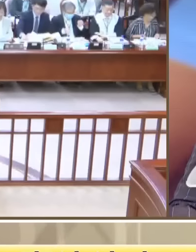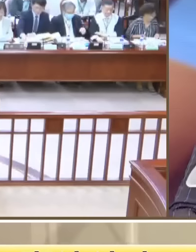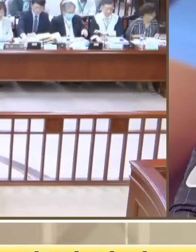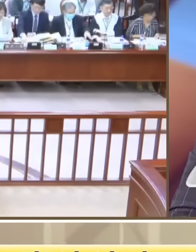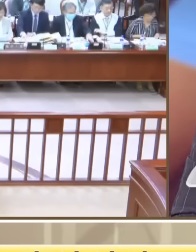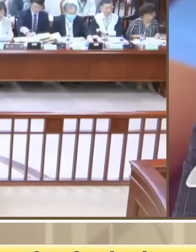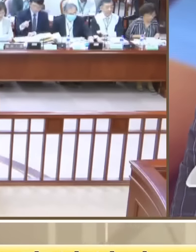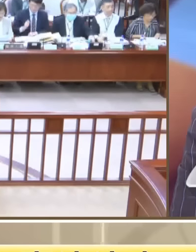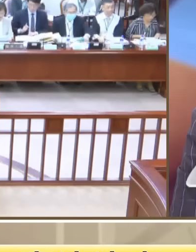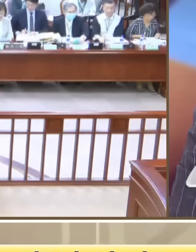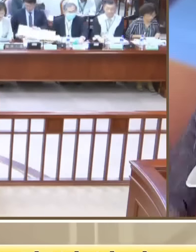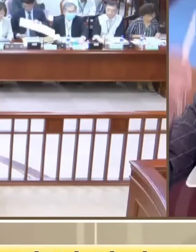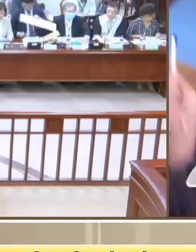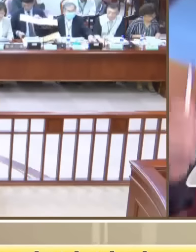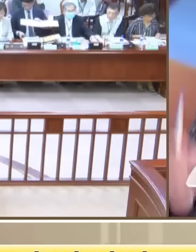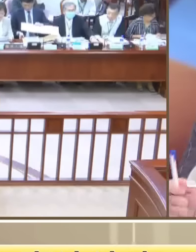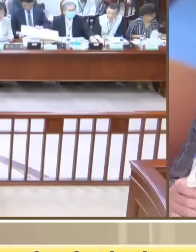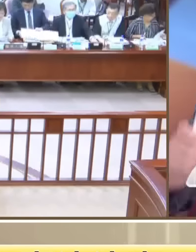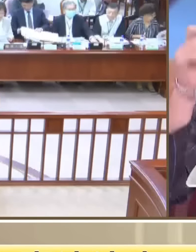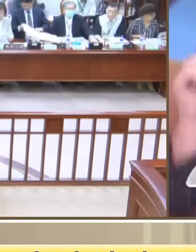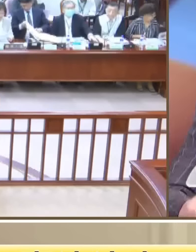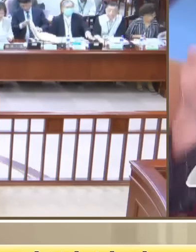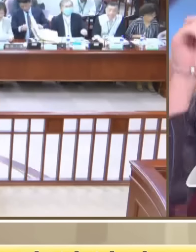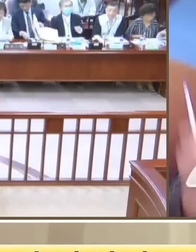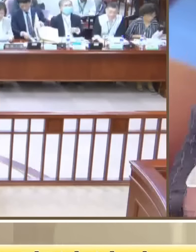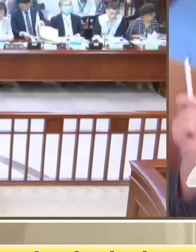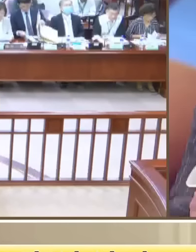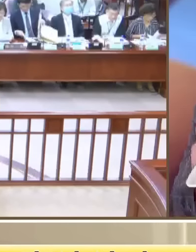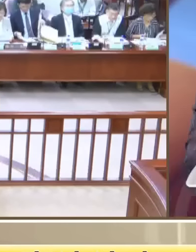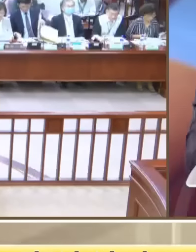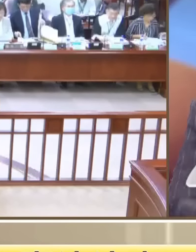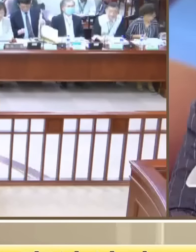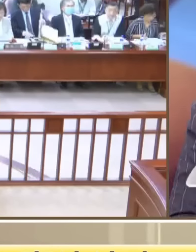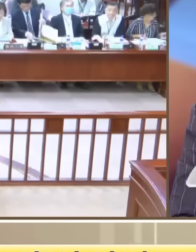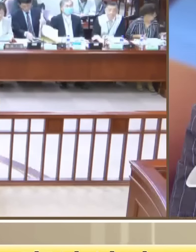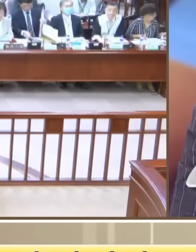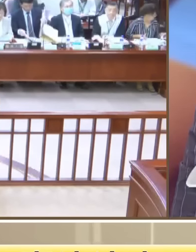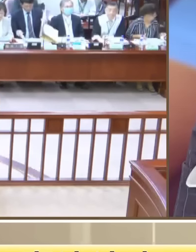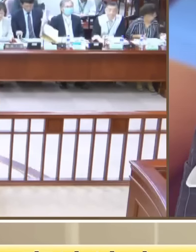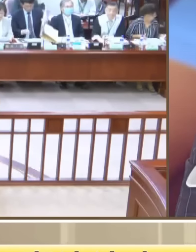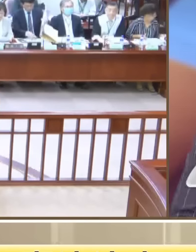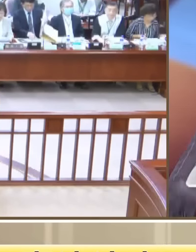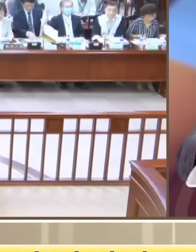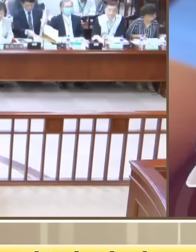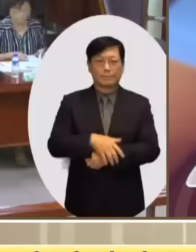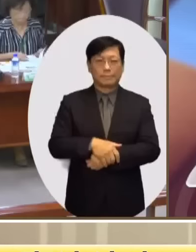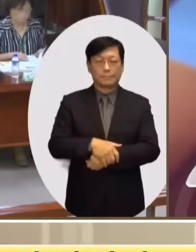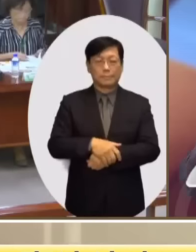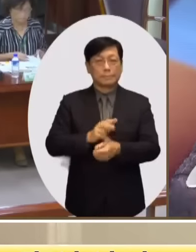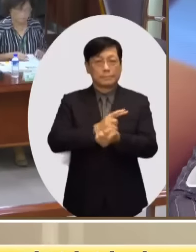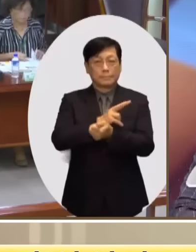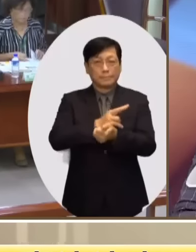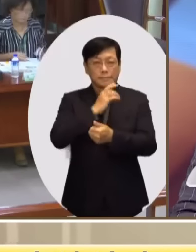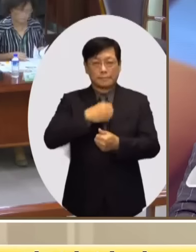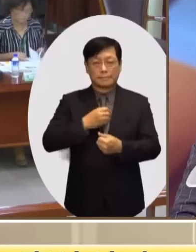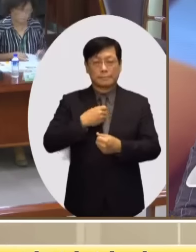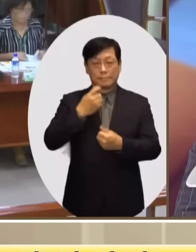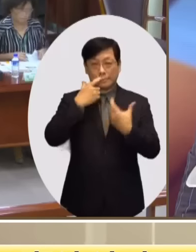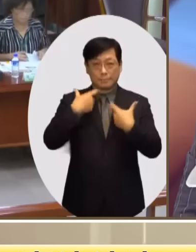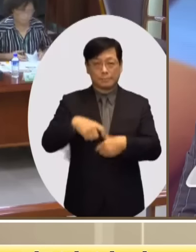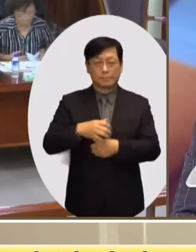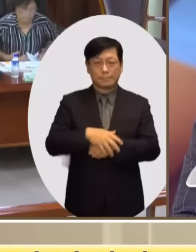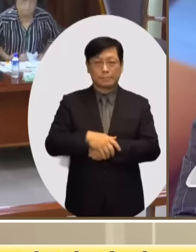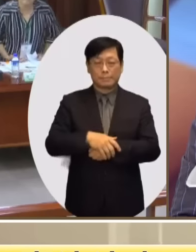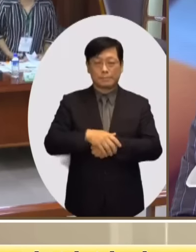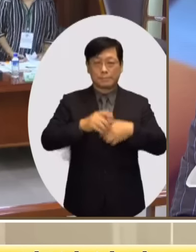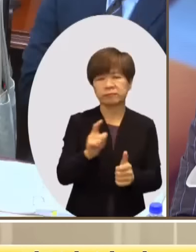以这样子操纵司法院的吗？宪法法庭不应该接受人民的声音吗？你下一句话干脆讲许中立不中立好